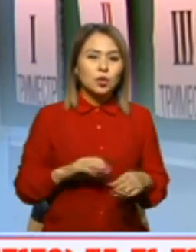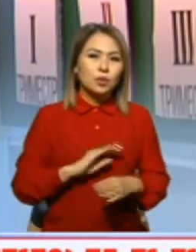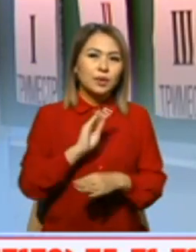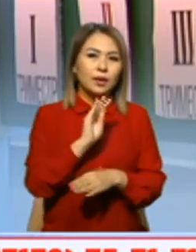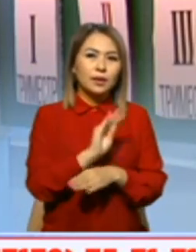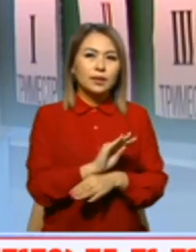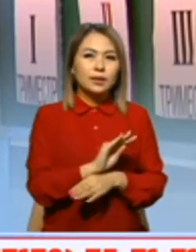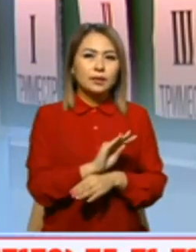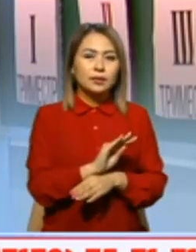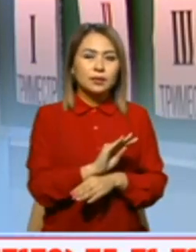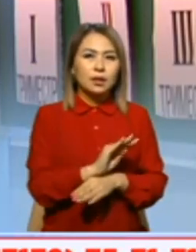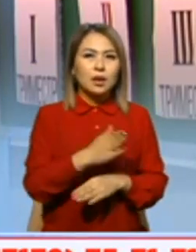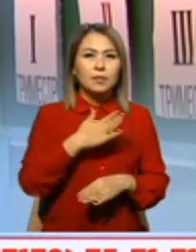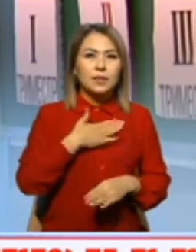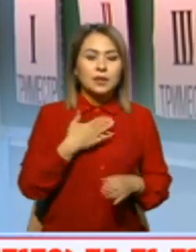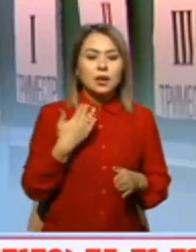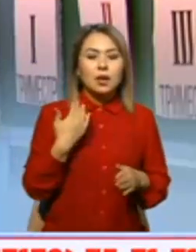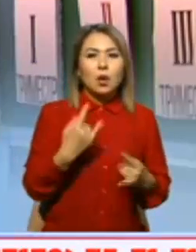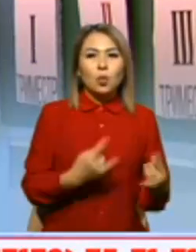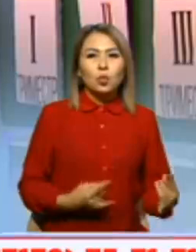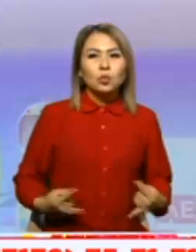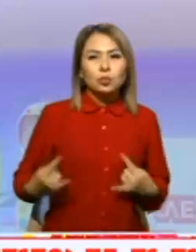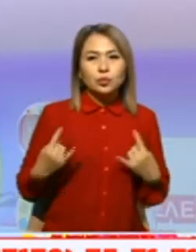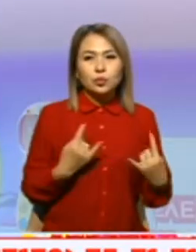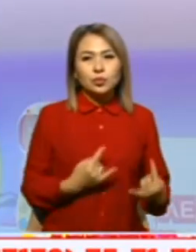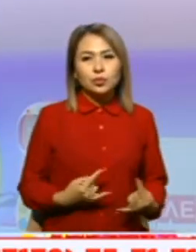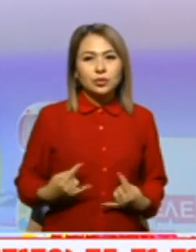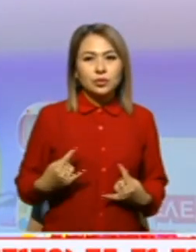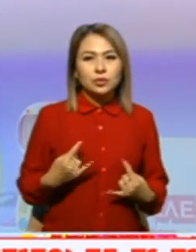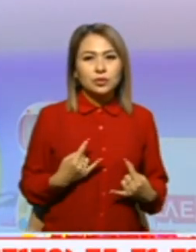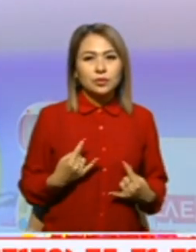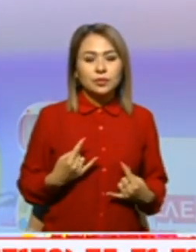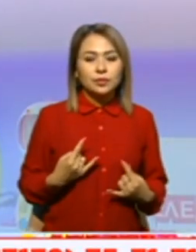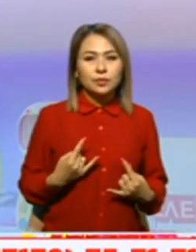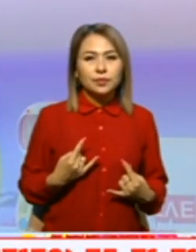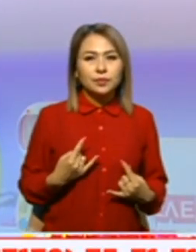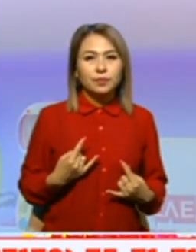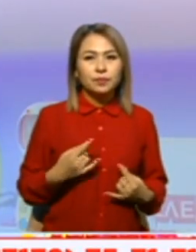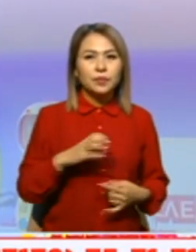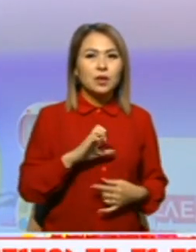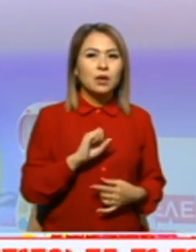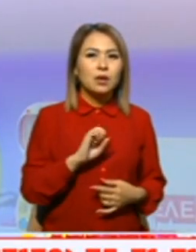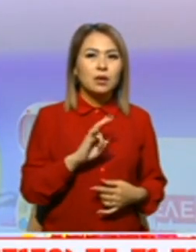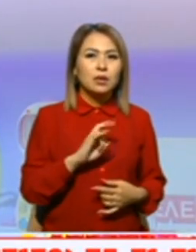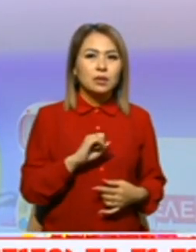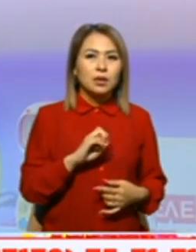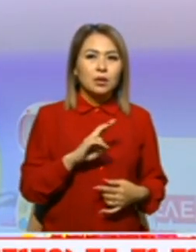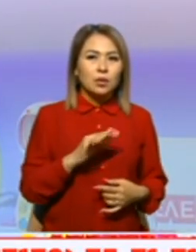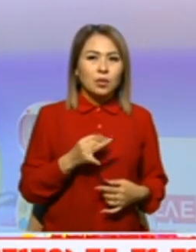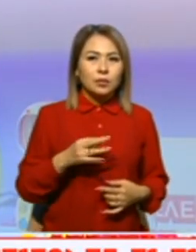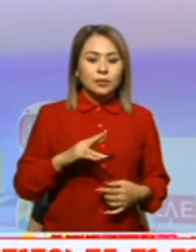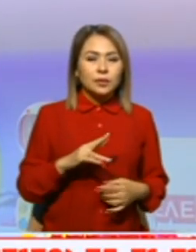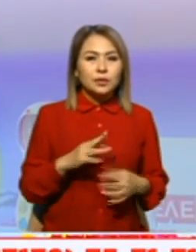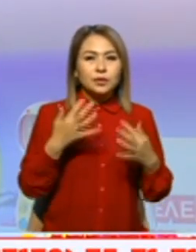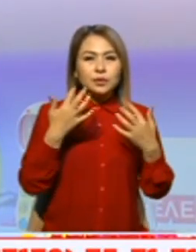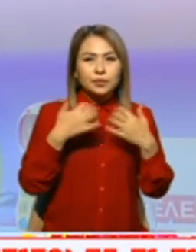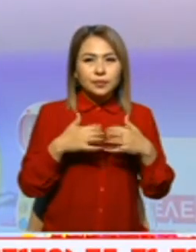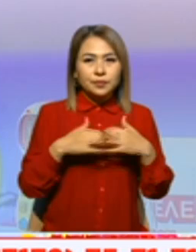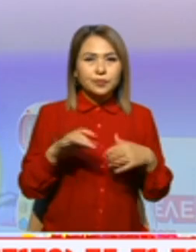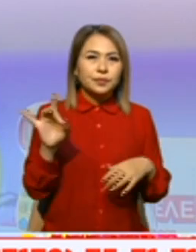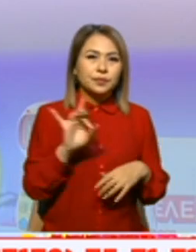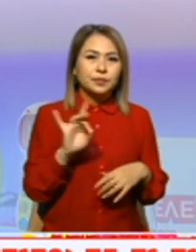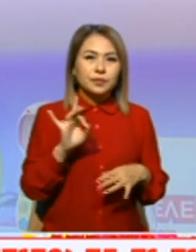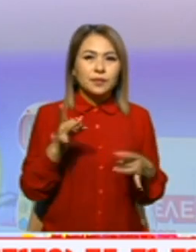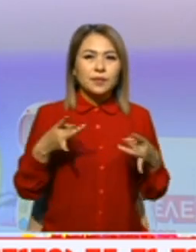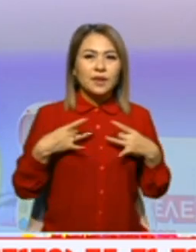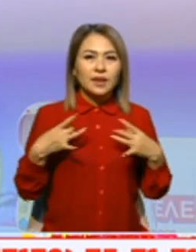қатар бізде УЗИ диагностикасында, мысалы, ұрықтың анатомиялық көлемдеріне тоже